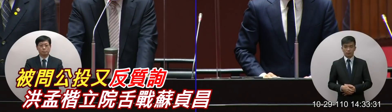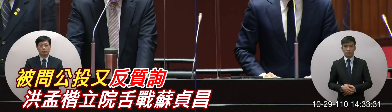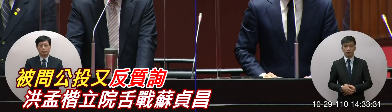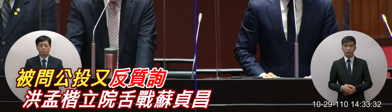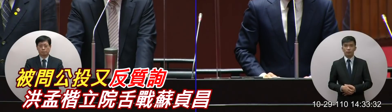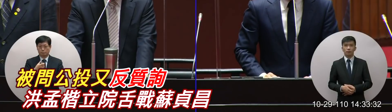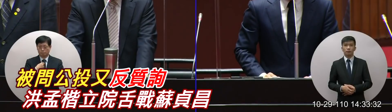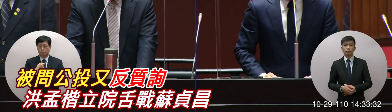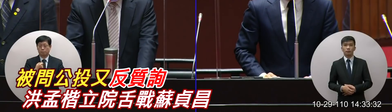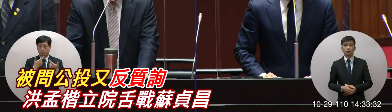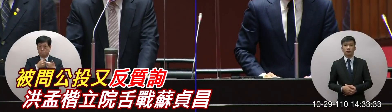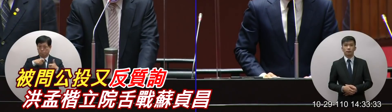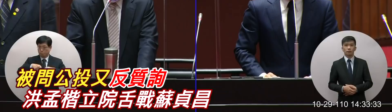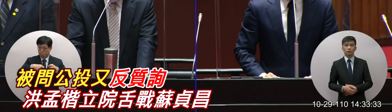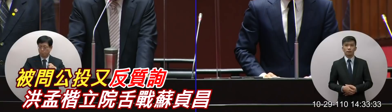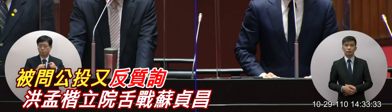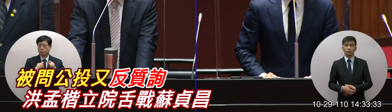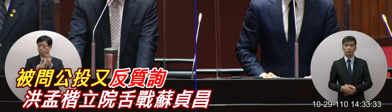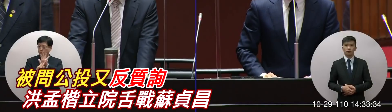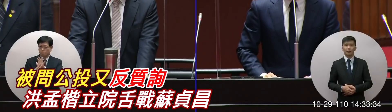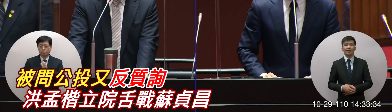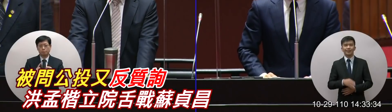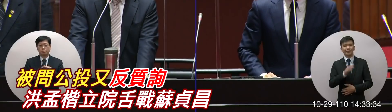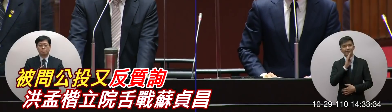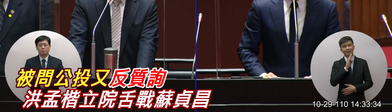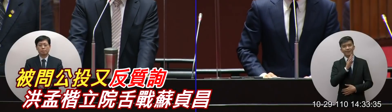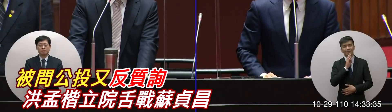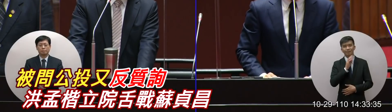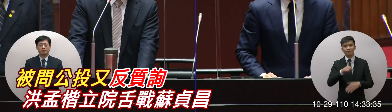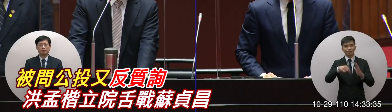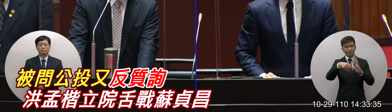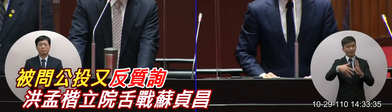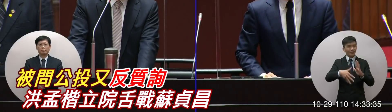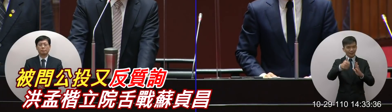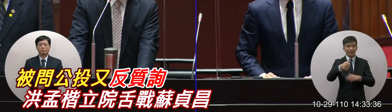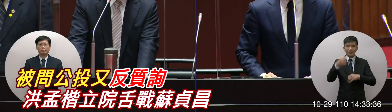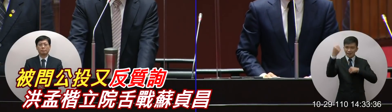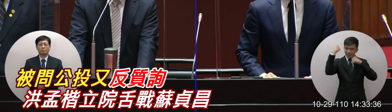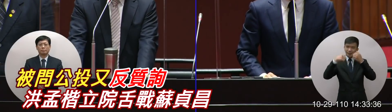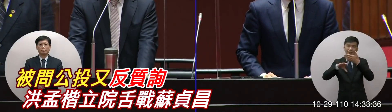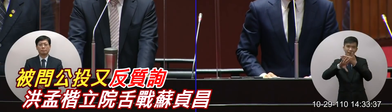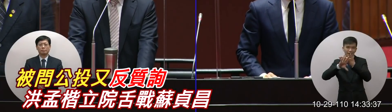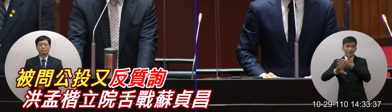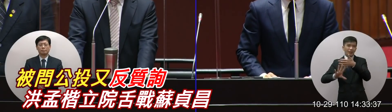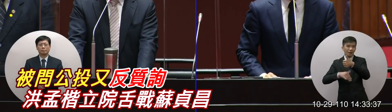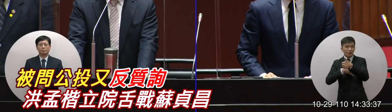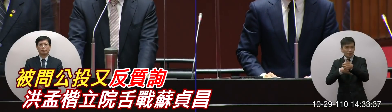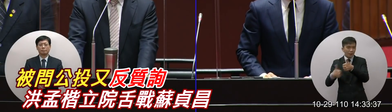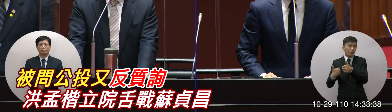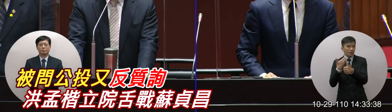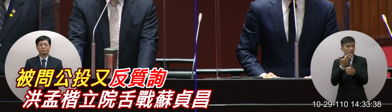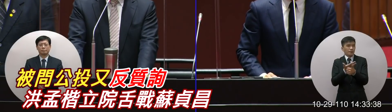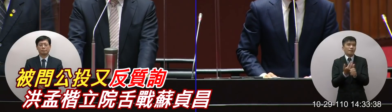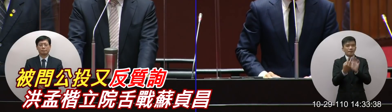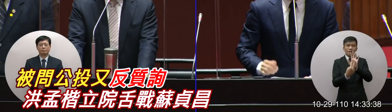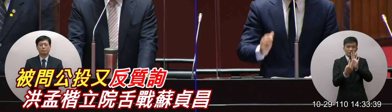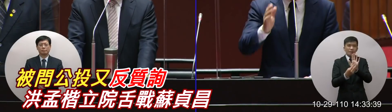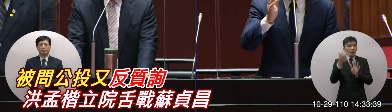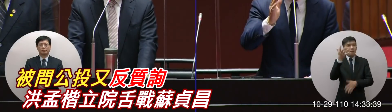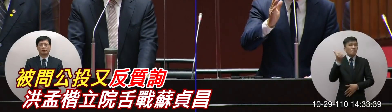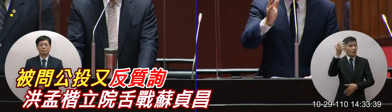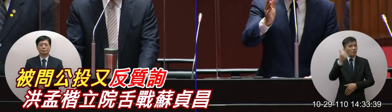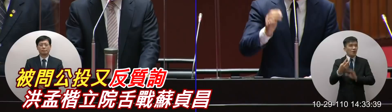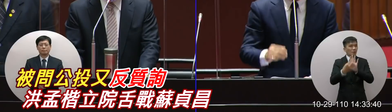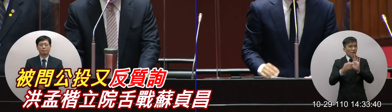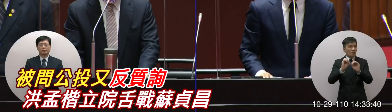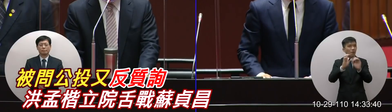为政策进行说明。 是啦，院长，上午已经很多民进党的委员给您时间来做内宣了啦。现在我们要